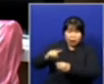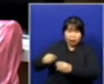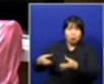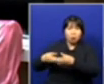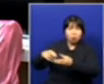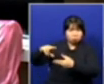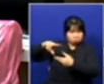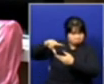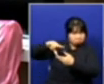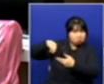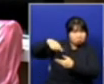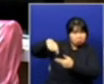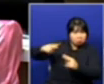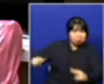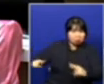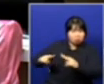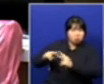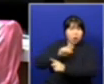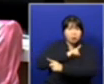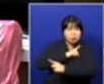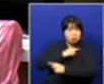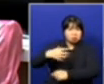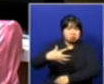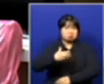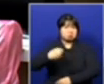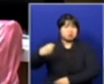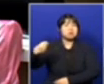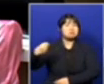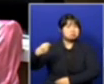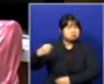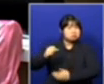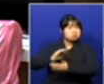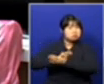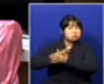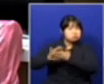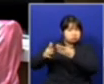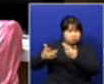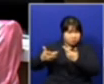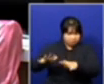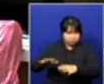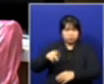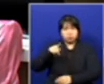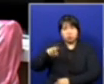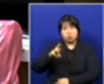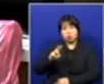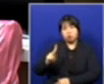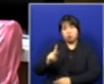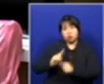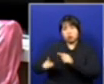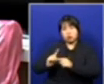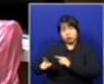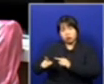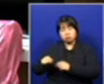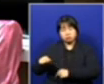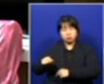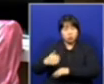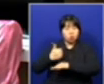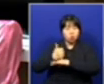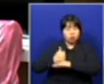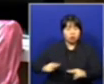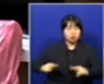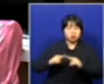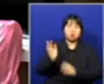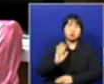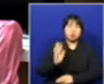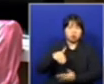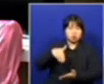ฐหมดรวบอำนาจเรียบร้อยทั้งพ.ร.ก.ต่างๆให้รัฐมนตรีไม่ต้องศูนย์รวมอ